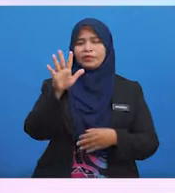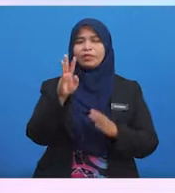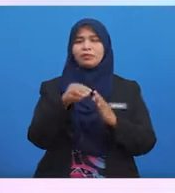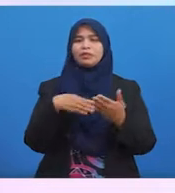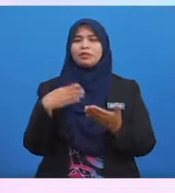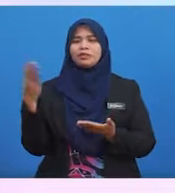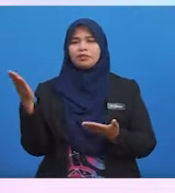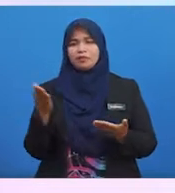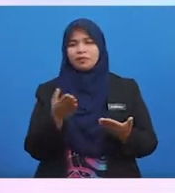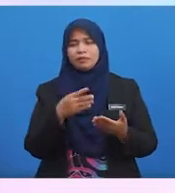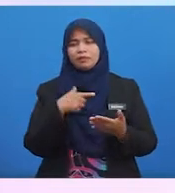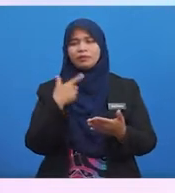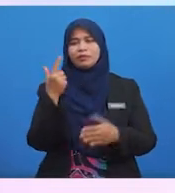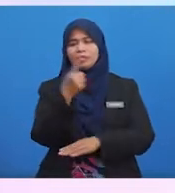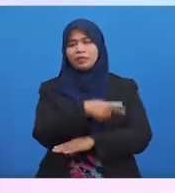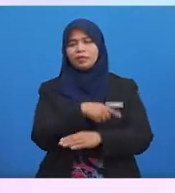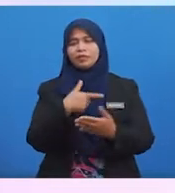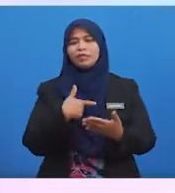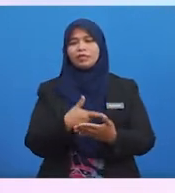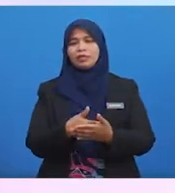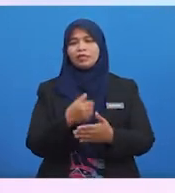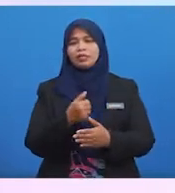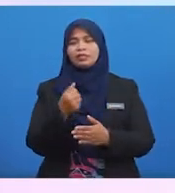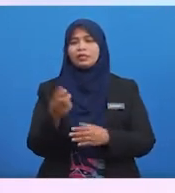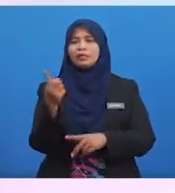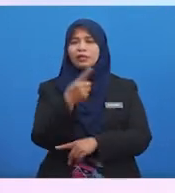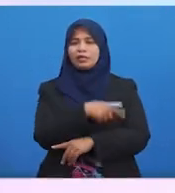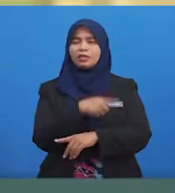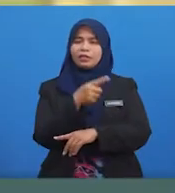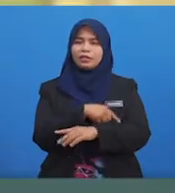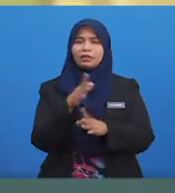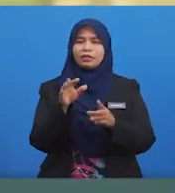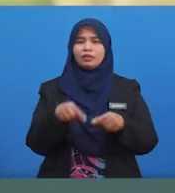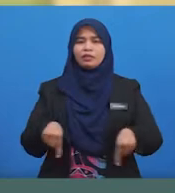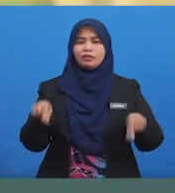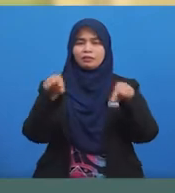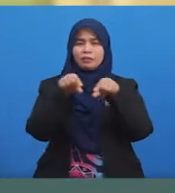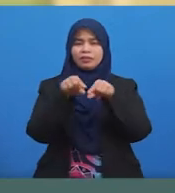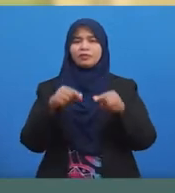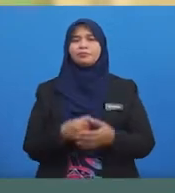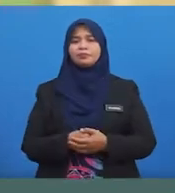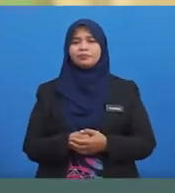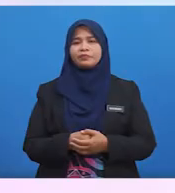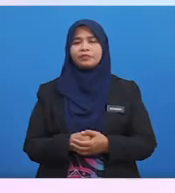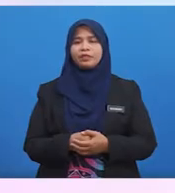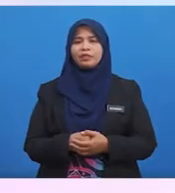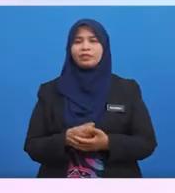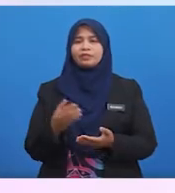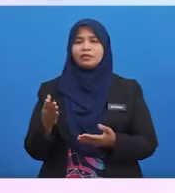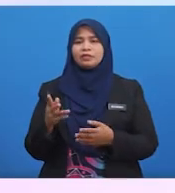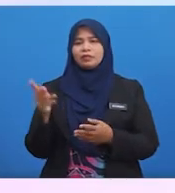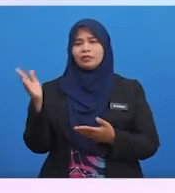hari lahir atau hari-hari penting baik joki the belajar